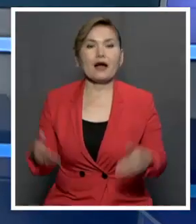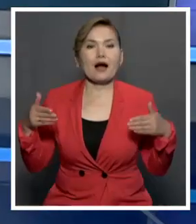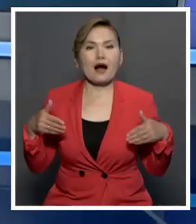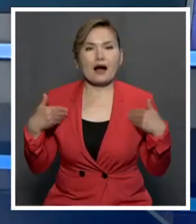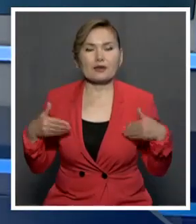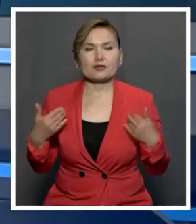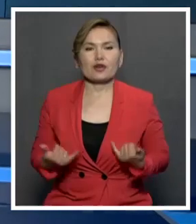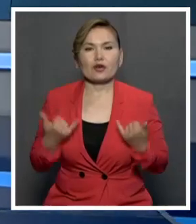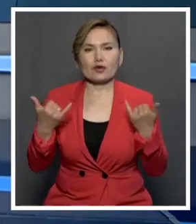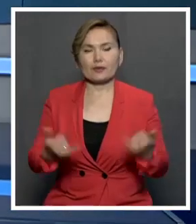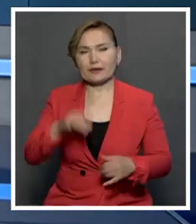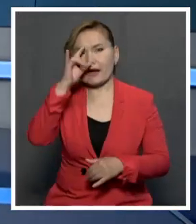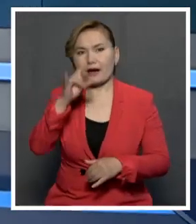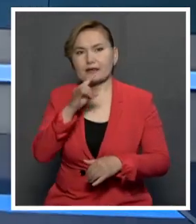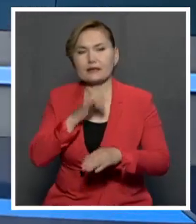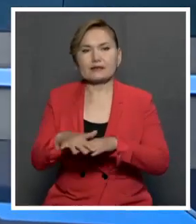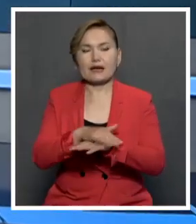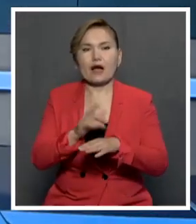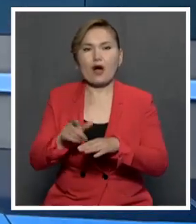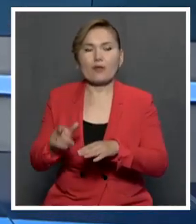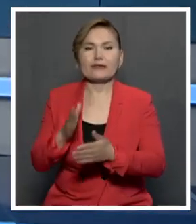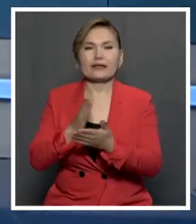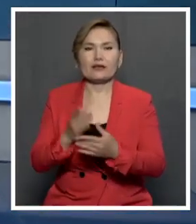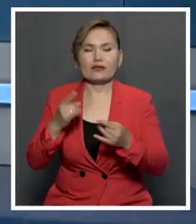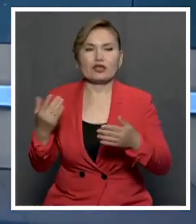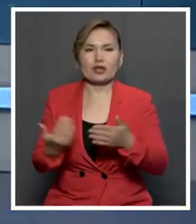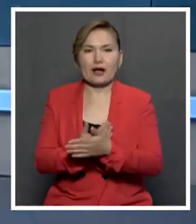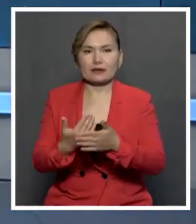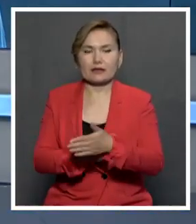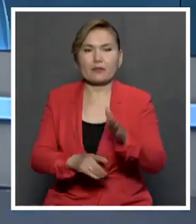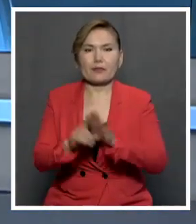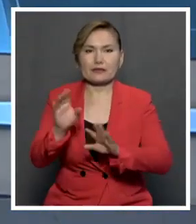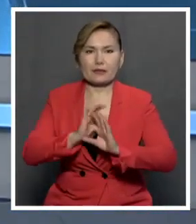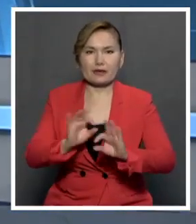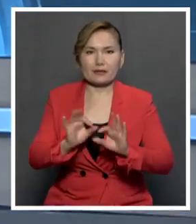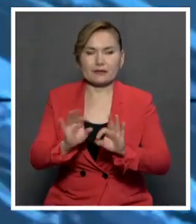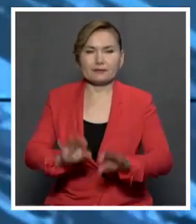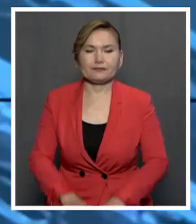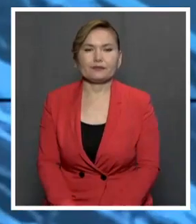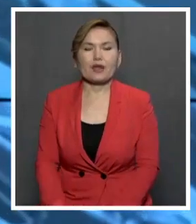Ассаламу алейкум, ардақты ағайын, тікелей эфирде ақпарат, тізгіншіме Шерхан Жамбыл, және суырды аудармашы Самал Нұрым.